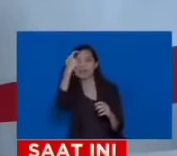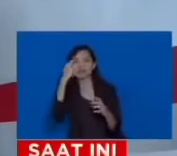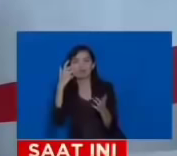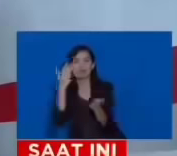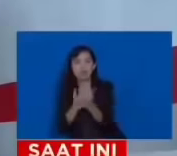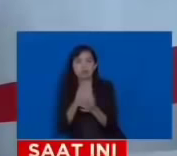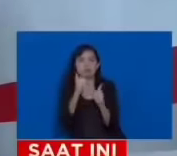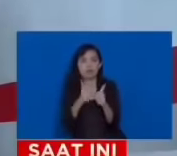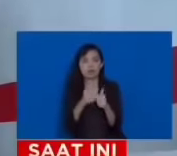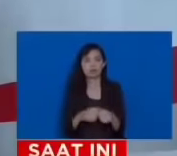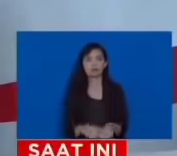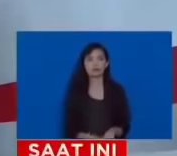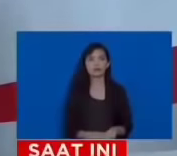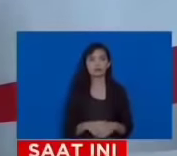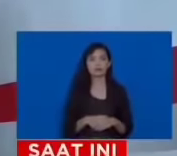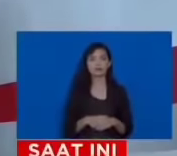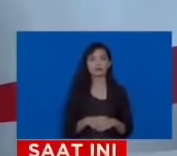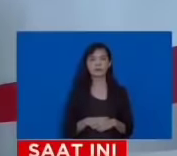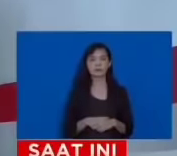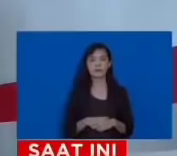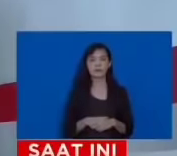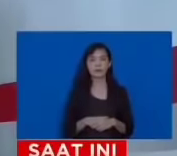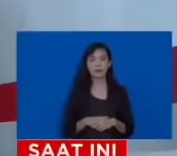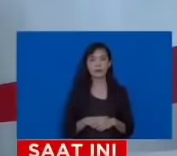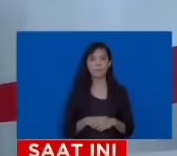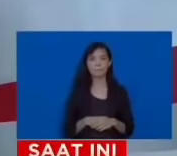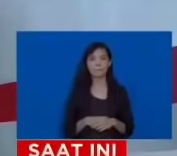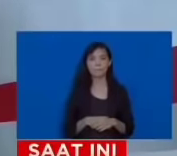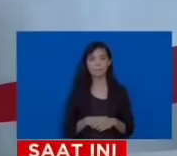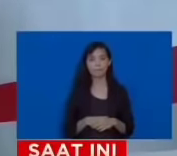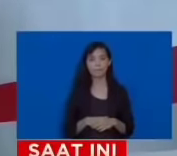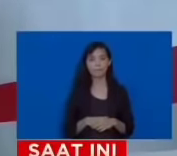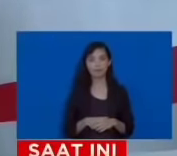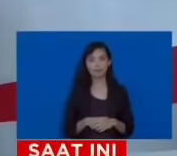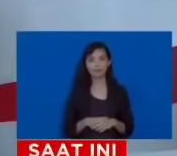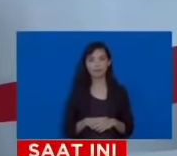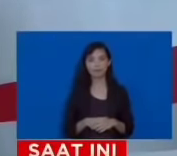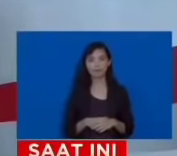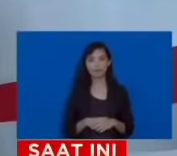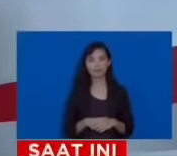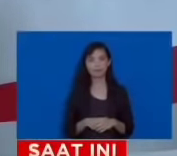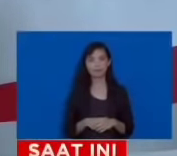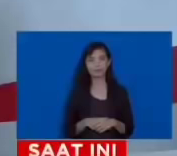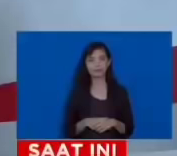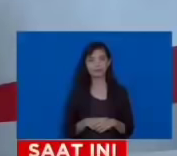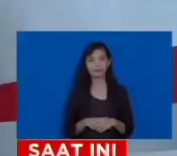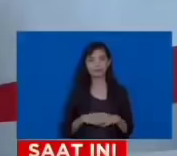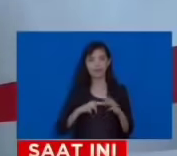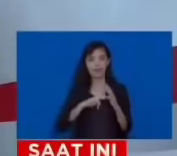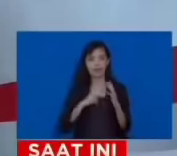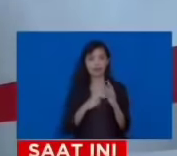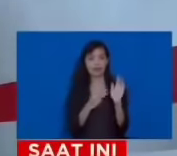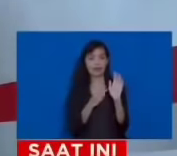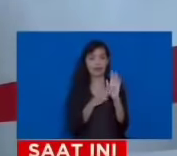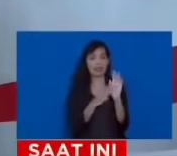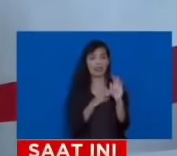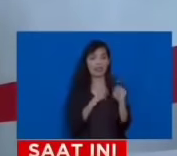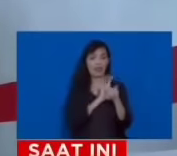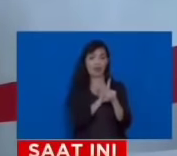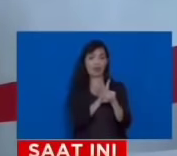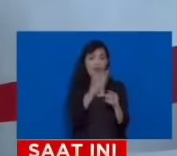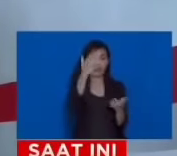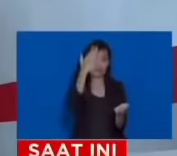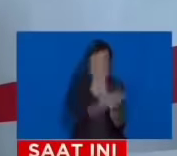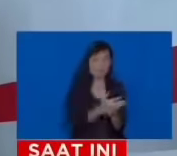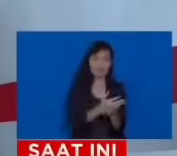itu, sekali lagi, bahwa kunci penyelesaian masalah ini adalah